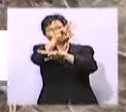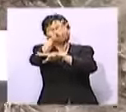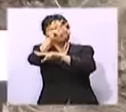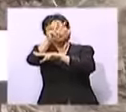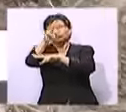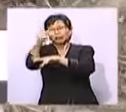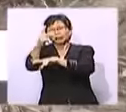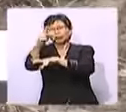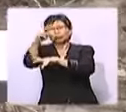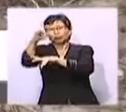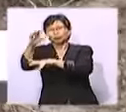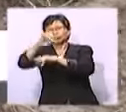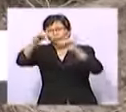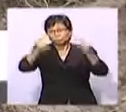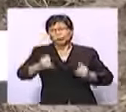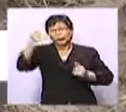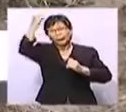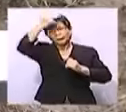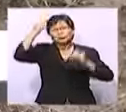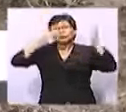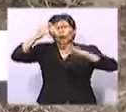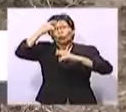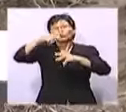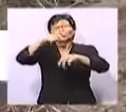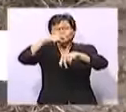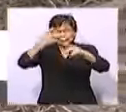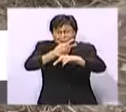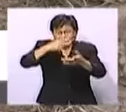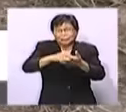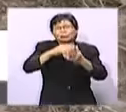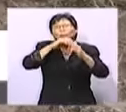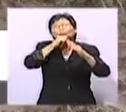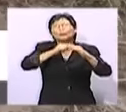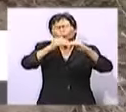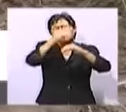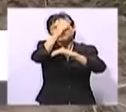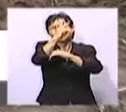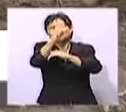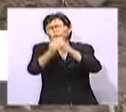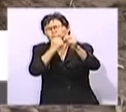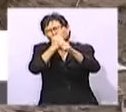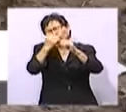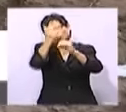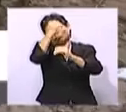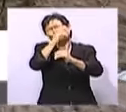jemaah Malaysia untuk musim haji kali ini berusia lebih 60 tahun.